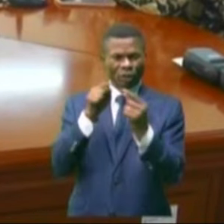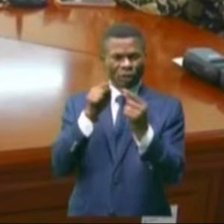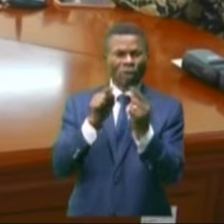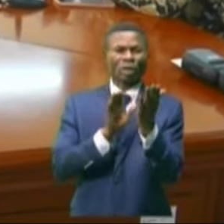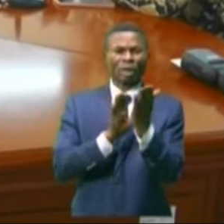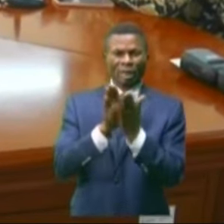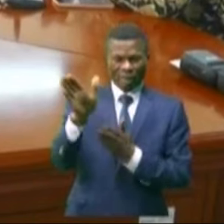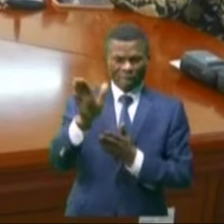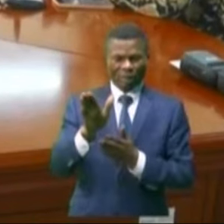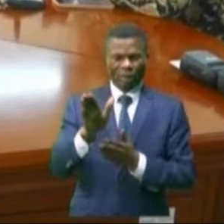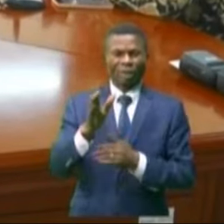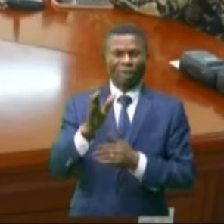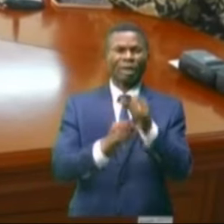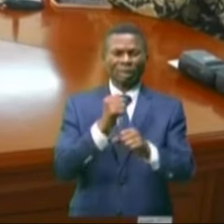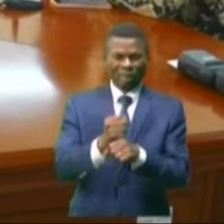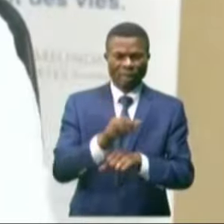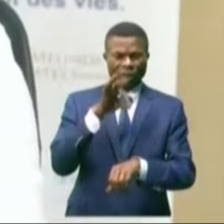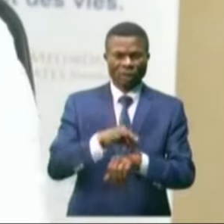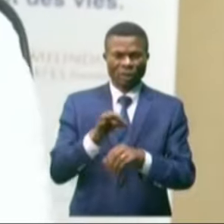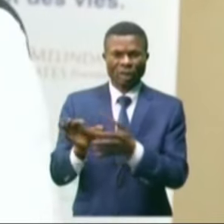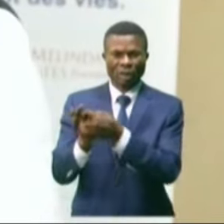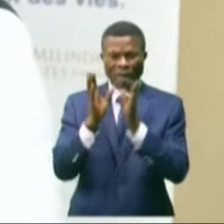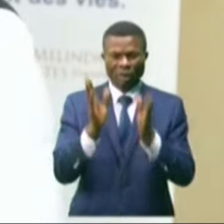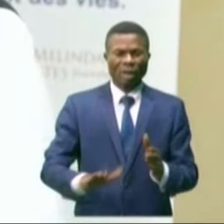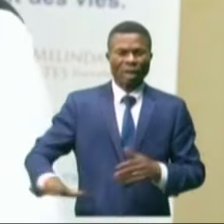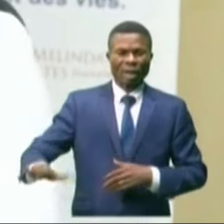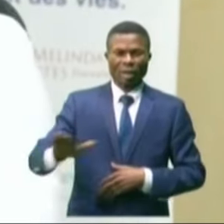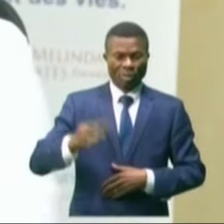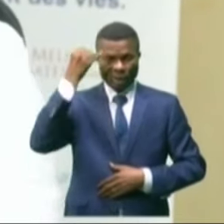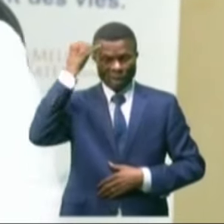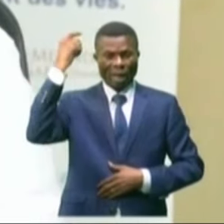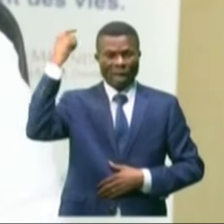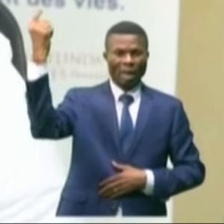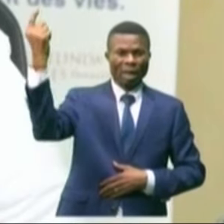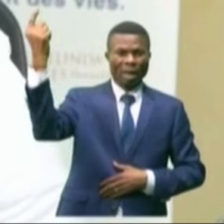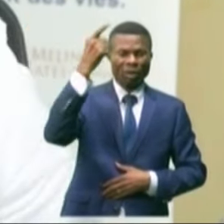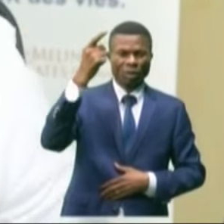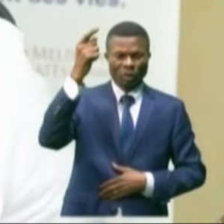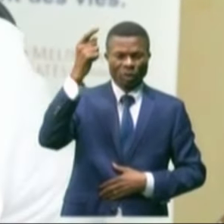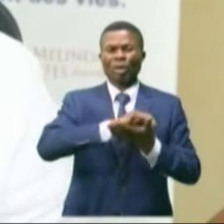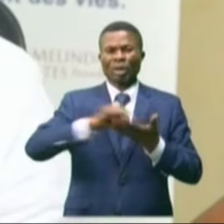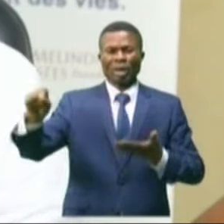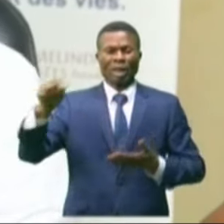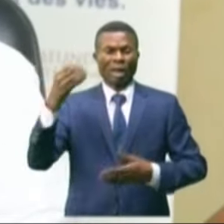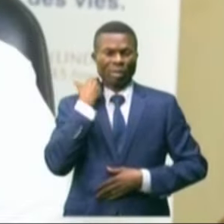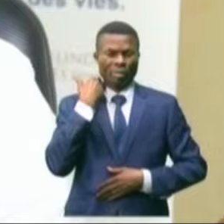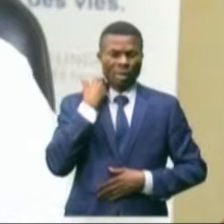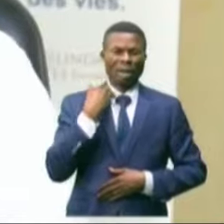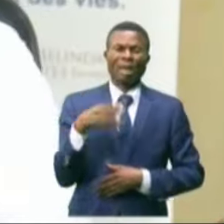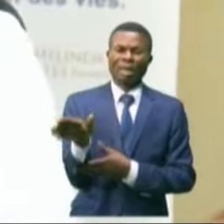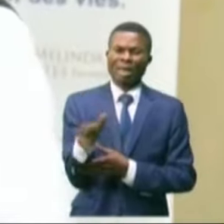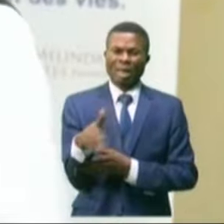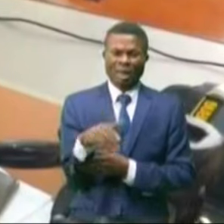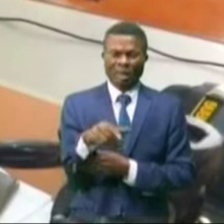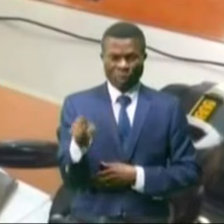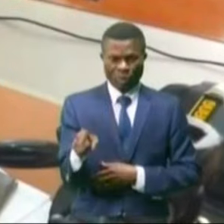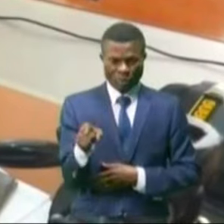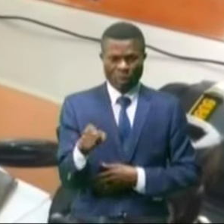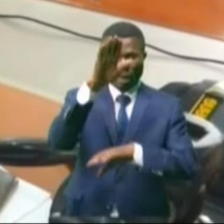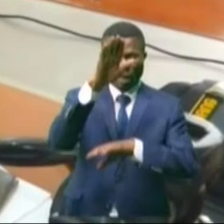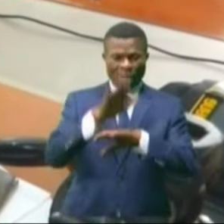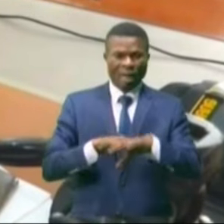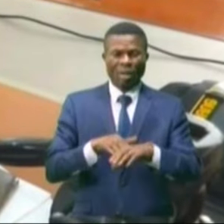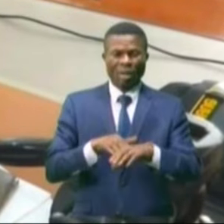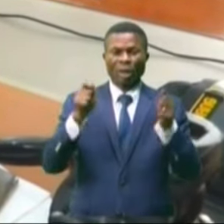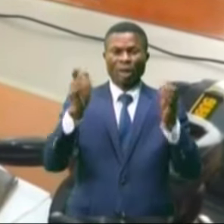une opportunité pour le coordonnateur pays de l'Initiative mondiale d'éradication de la polio, Dr Lusamba, d'inviter les